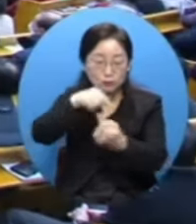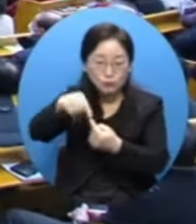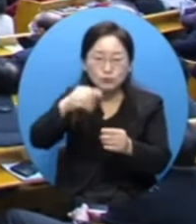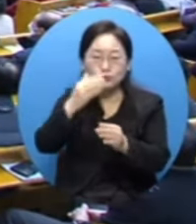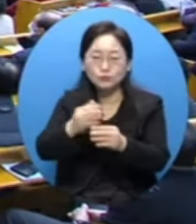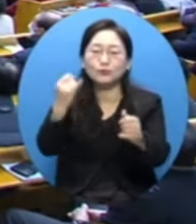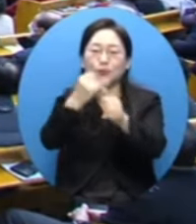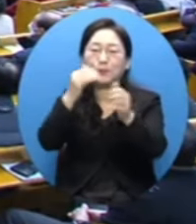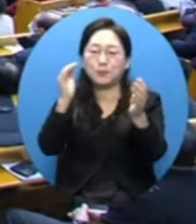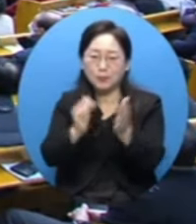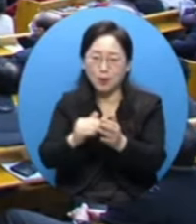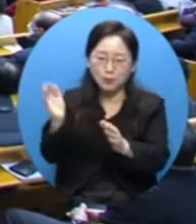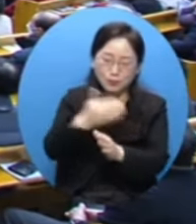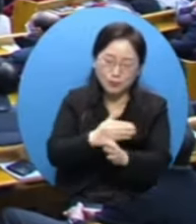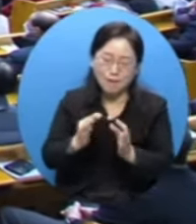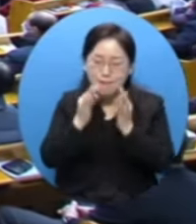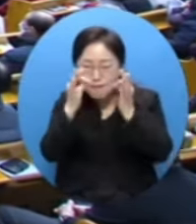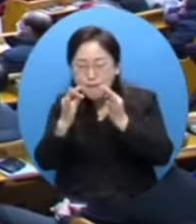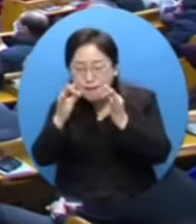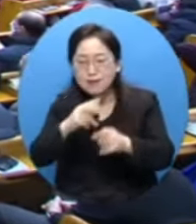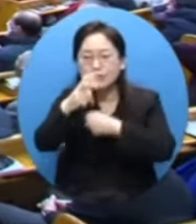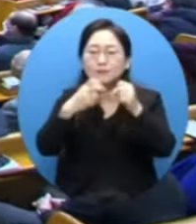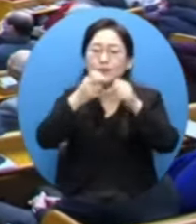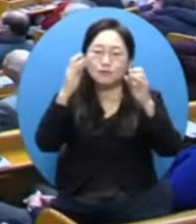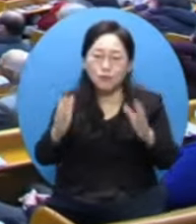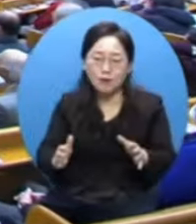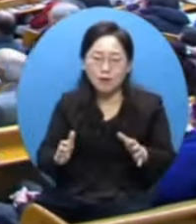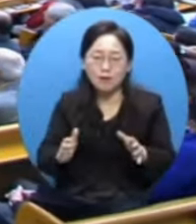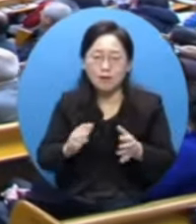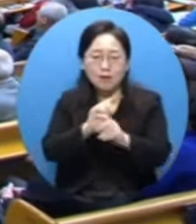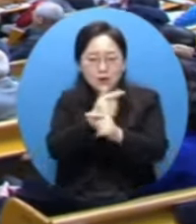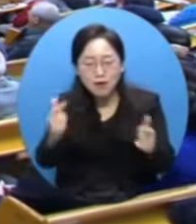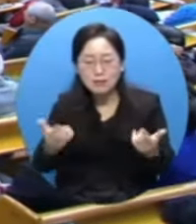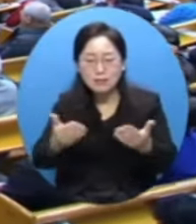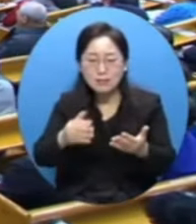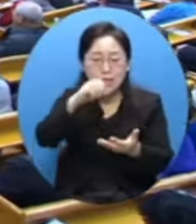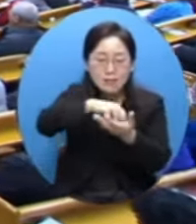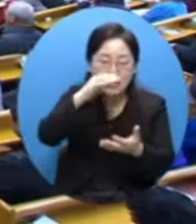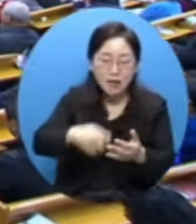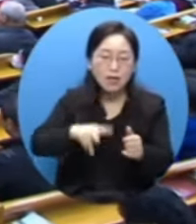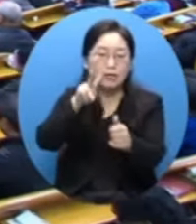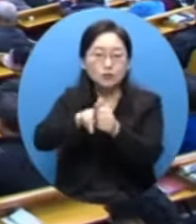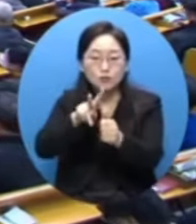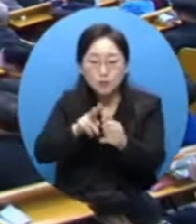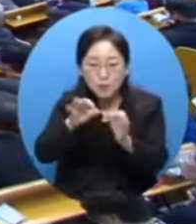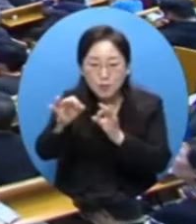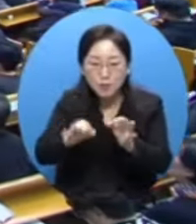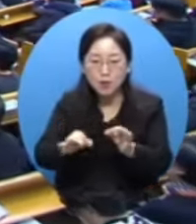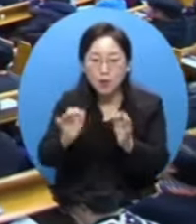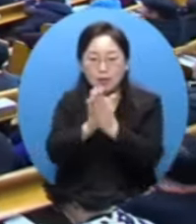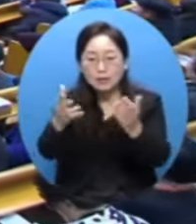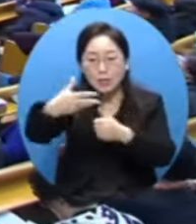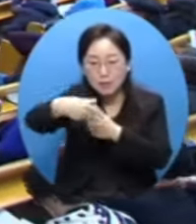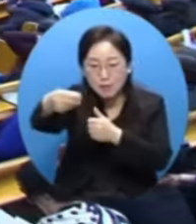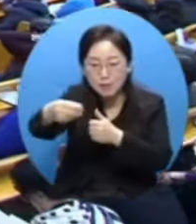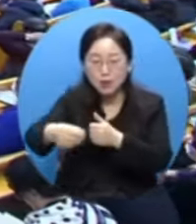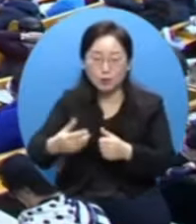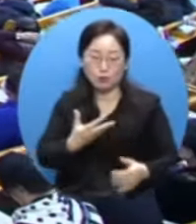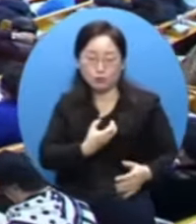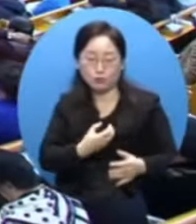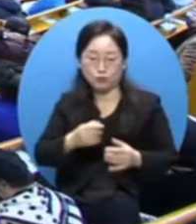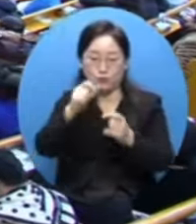그 다음부터 안 해본 일이 없습니다. 20년 동안 제과점, 슈퍼마켓, 도서대여점,